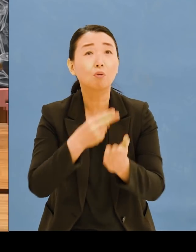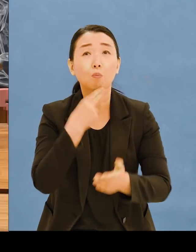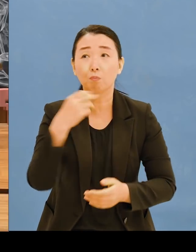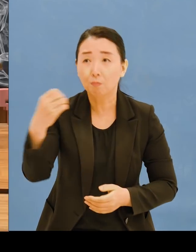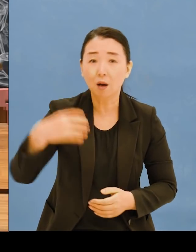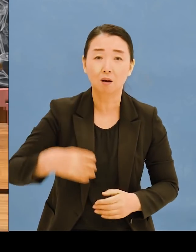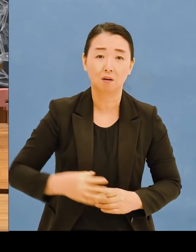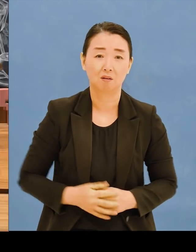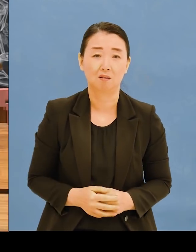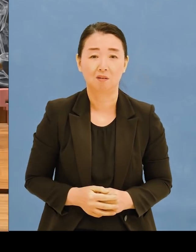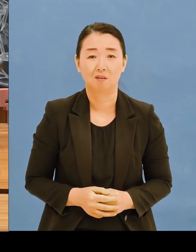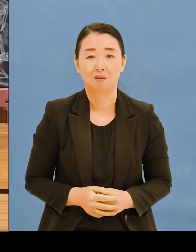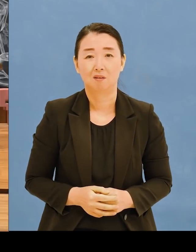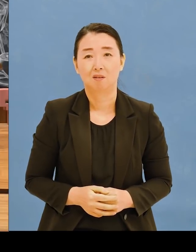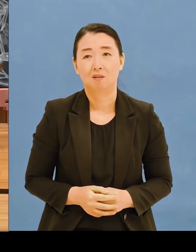이상 없었다고. 그렇죠. 닭발이죠. 네.